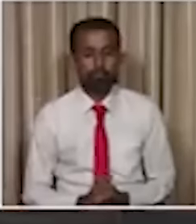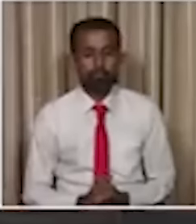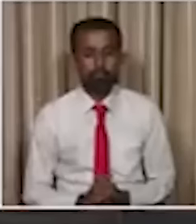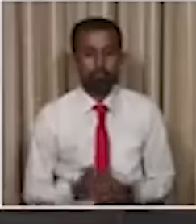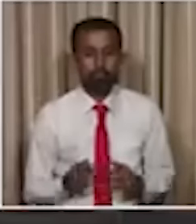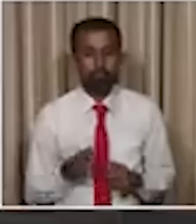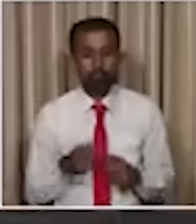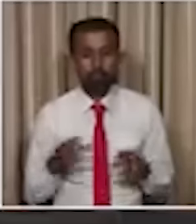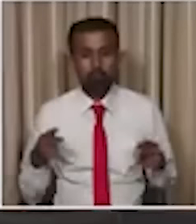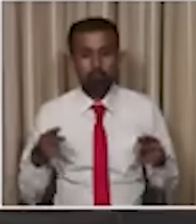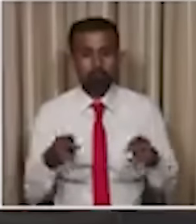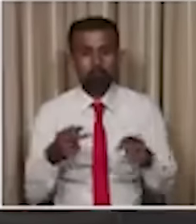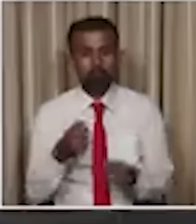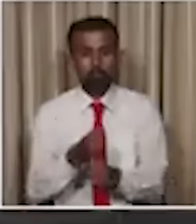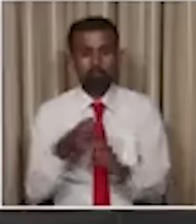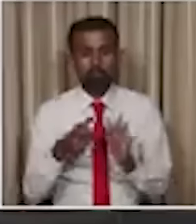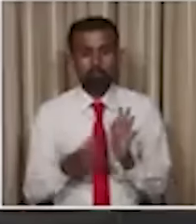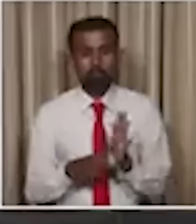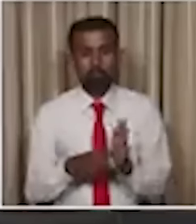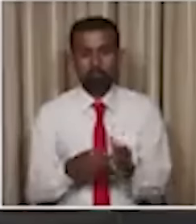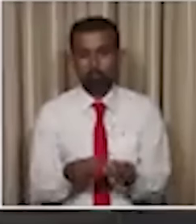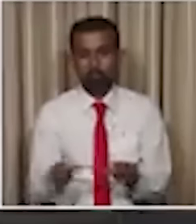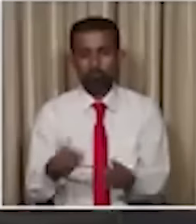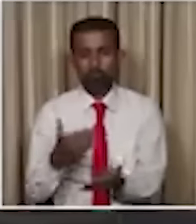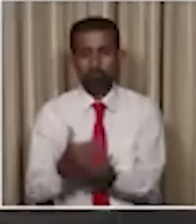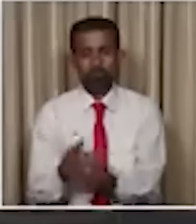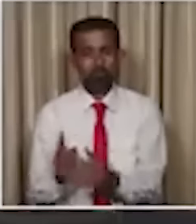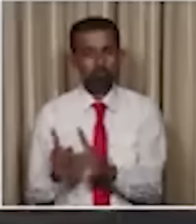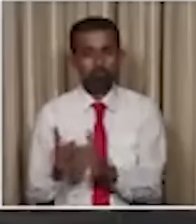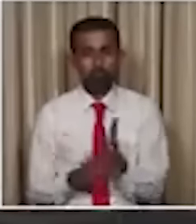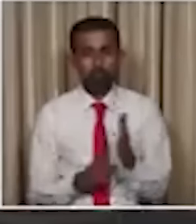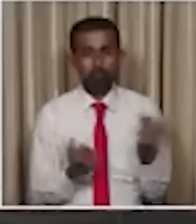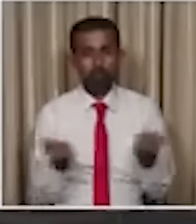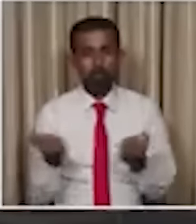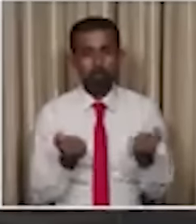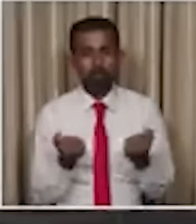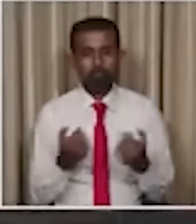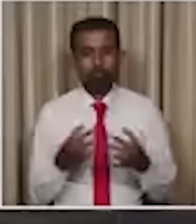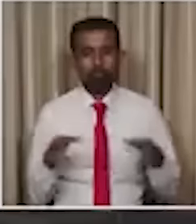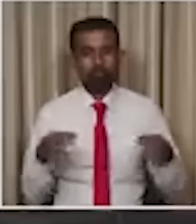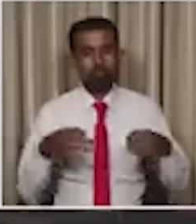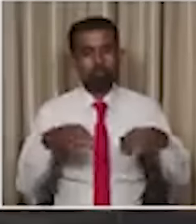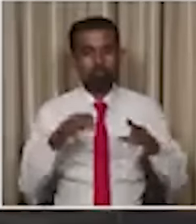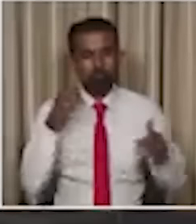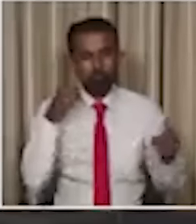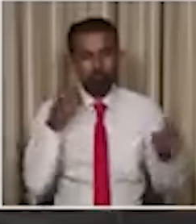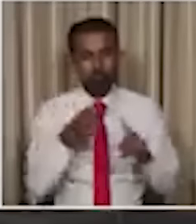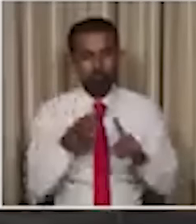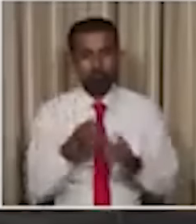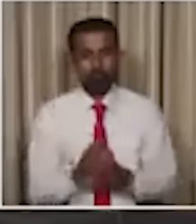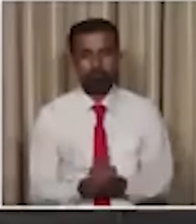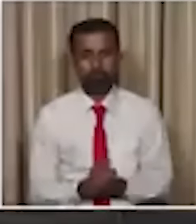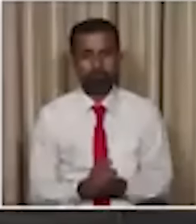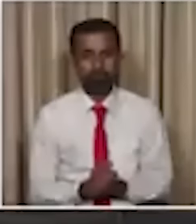අධිවේගී මාර්ගයේ ගැලනිගම පියුසුම අසල නවතා රඳවාගත් ලොරි රථය නිදහස් කිරීම සම්බන්ධව